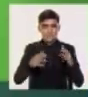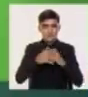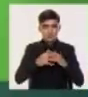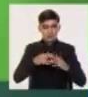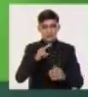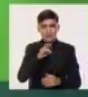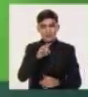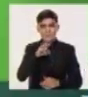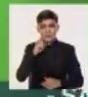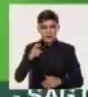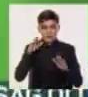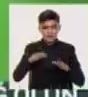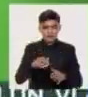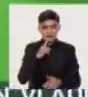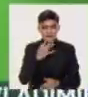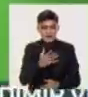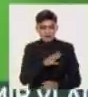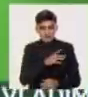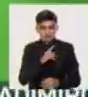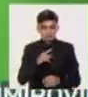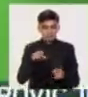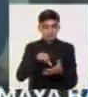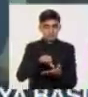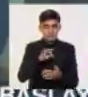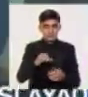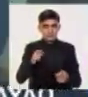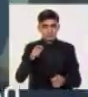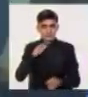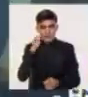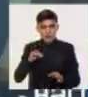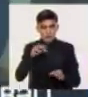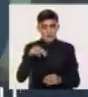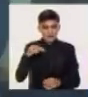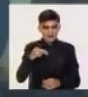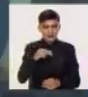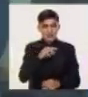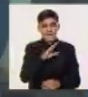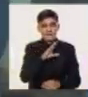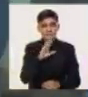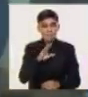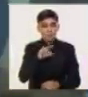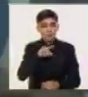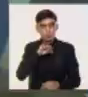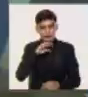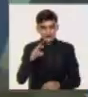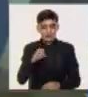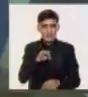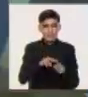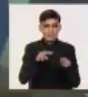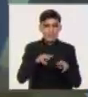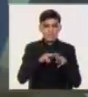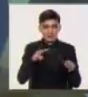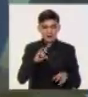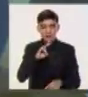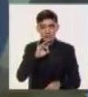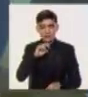Нагорном Карабахе. Совместное заявление о прекращении боевых действий подписали президенты Владимир Путин, Ильхам Алиев и премьер-министр Никол